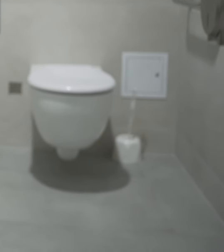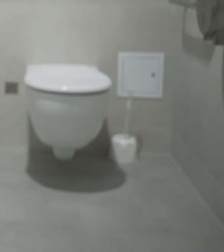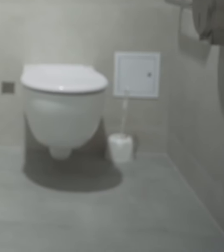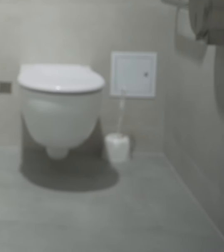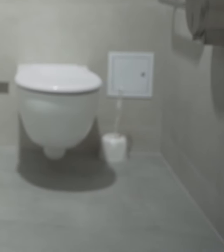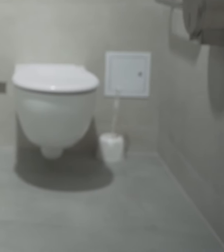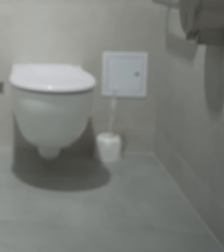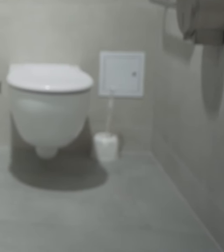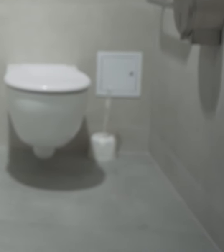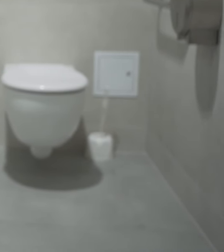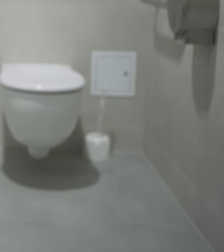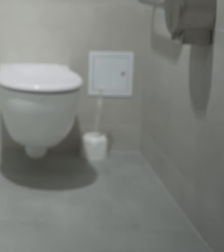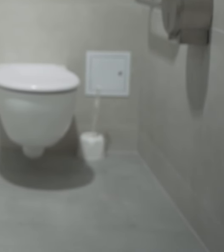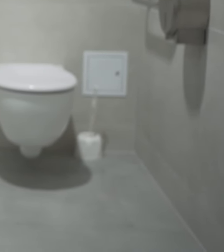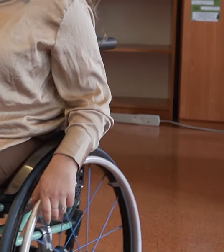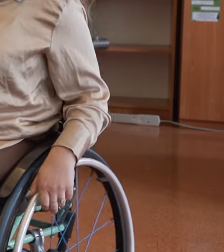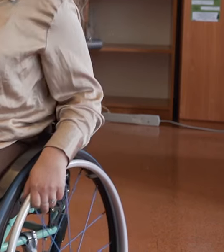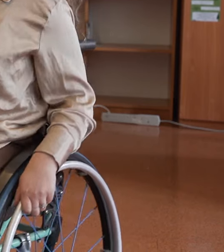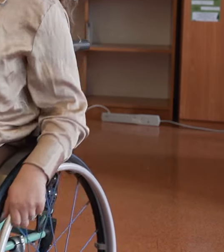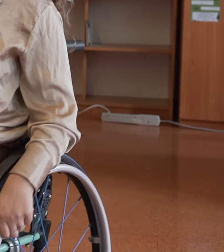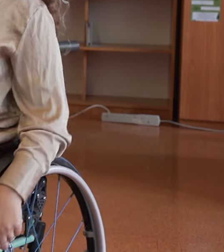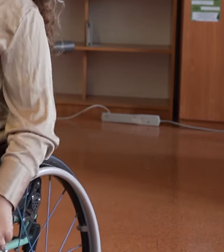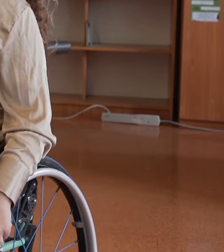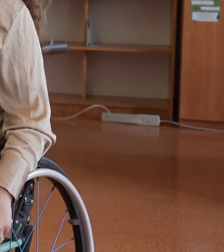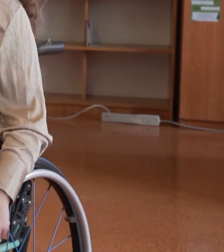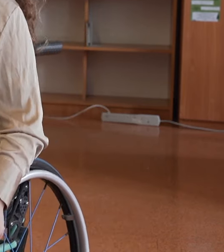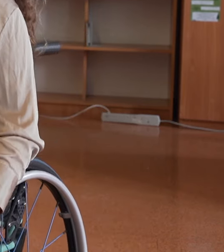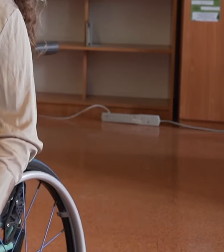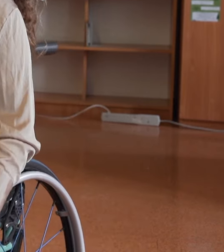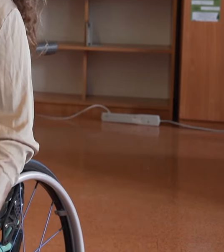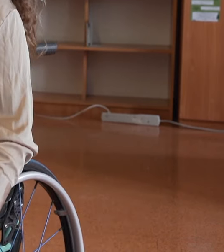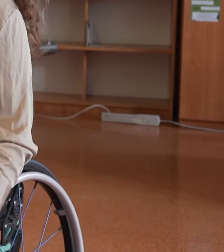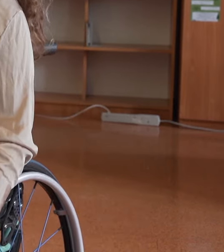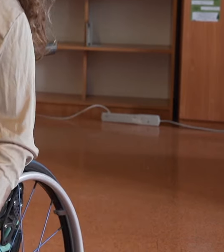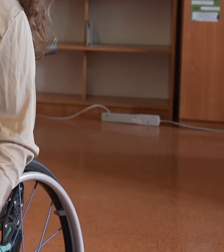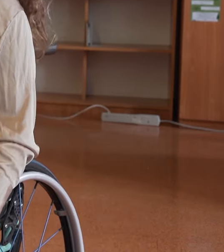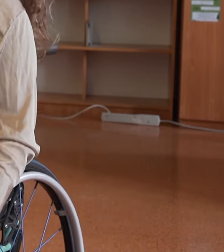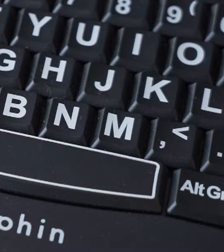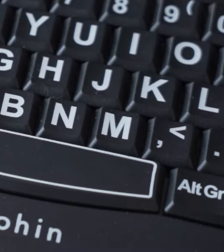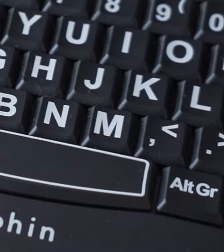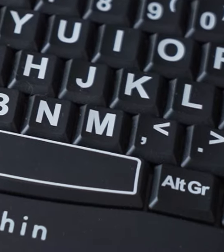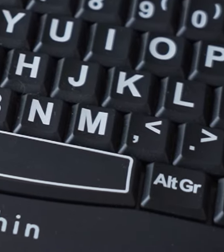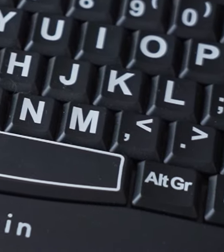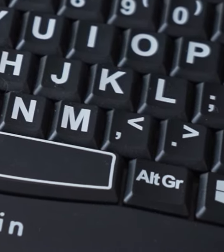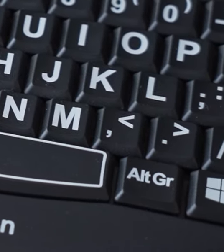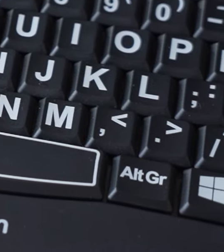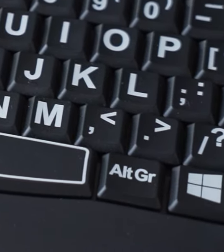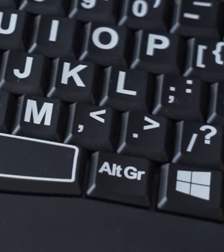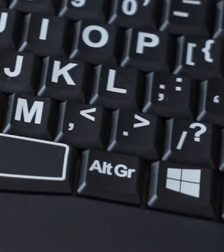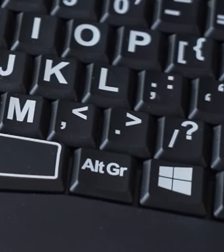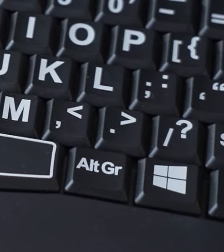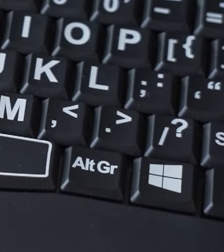dla osób ze szczególnymi potrzebami. W filmie widać studentkę na wózku wypożyczającą książkę, sprzęt